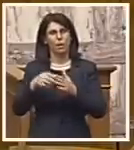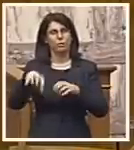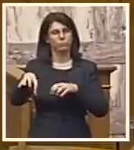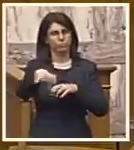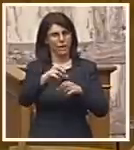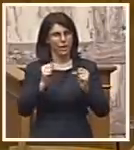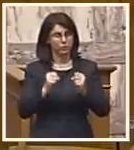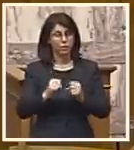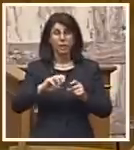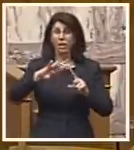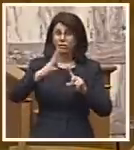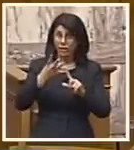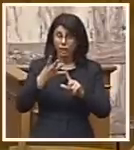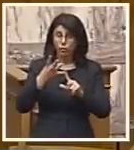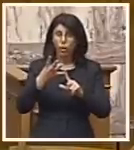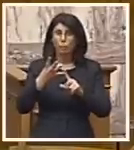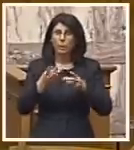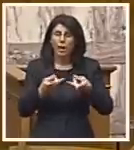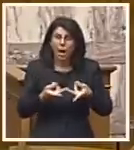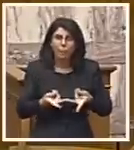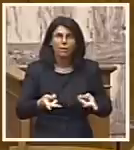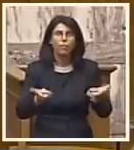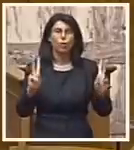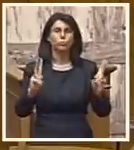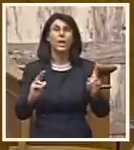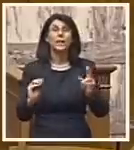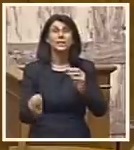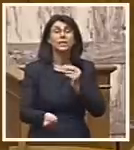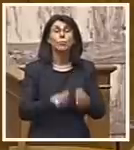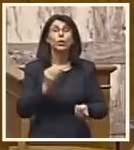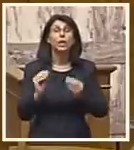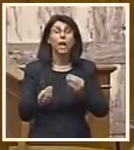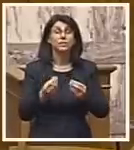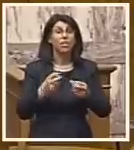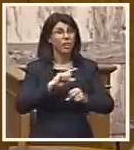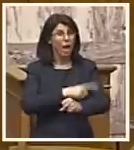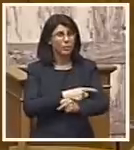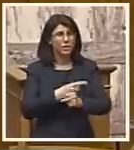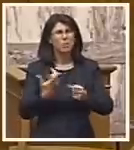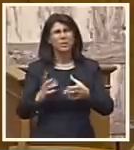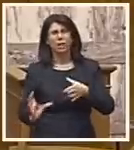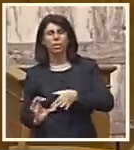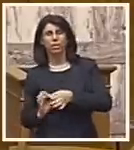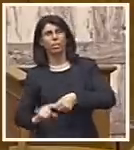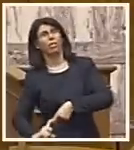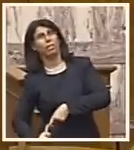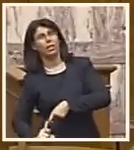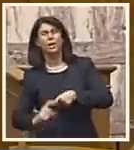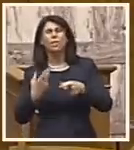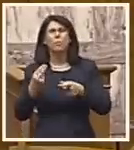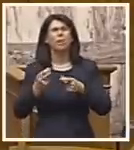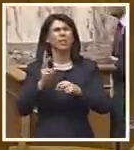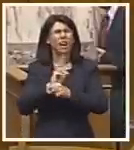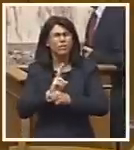Τέταρτον, να απελευθερώσουμε τις δημιουργικές δυνάμεις της χώρας από τα βαρύδια, τις γραφειοκρατίες, τη διαφθορά,